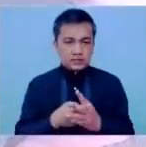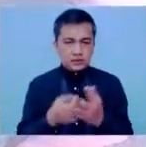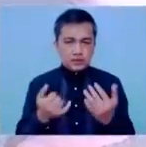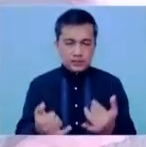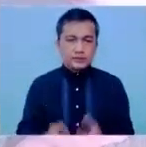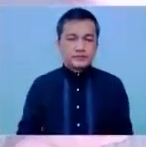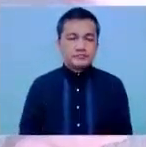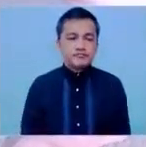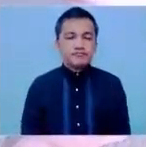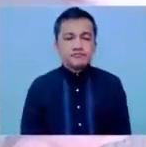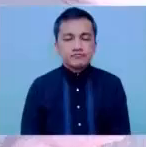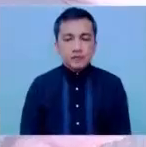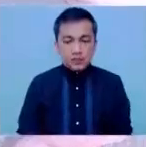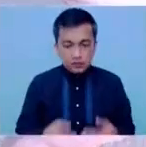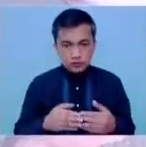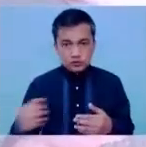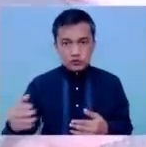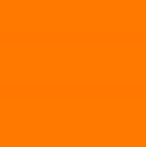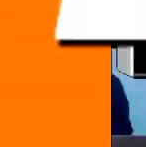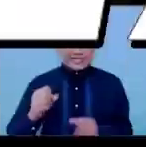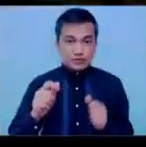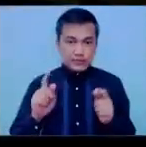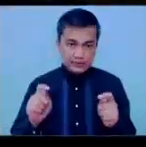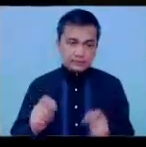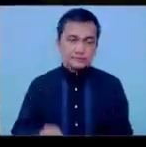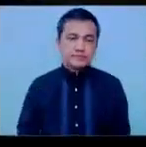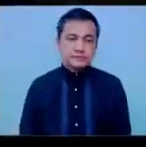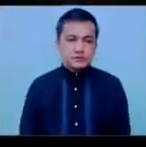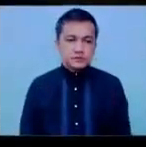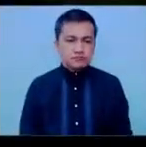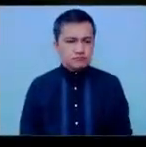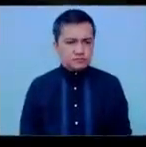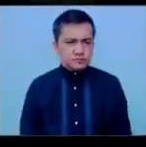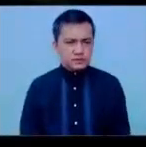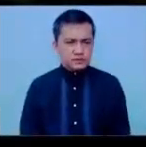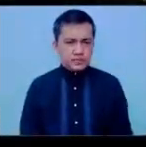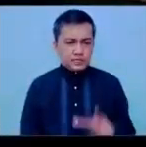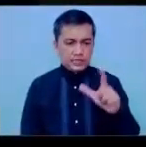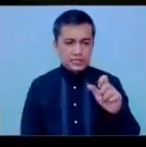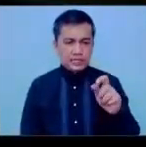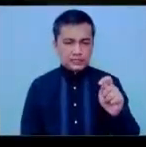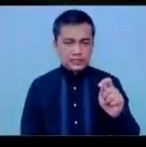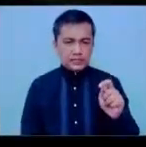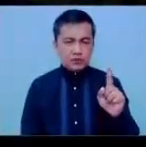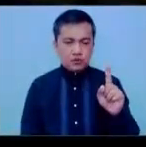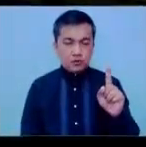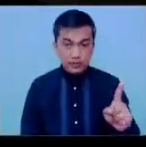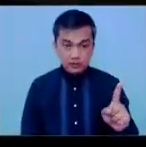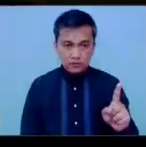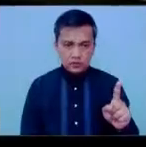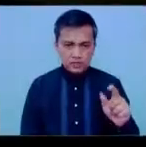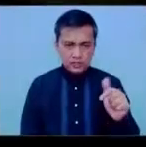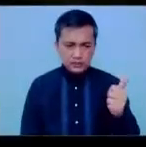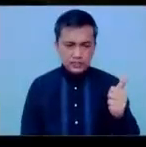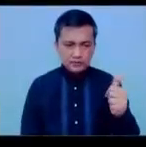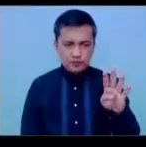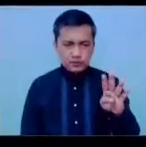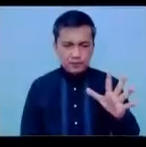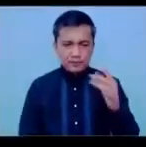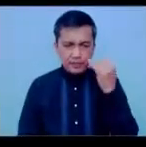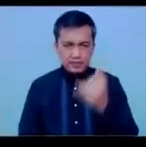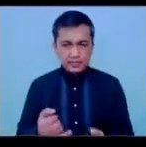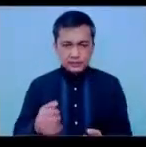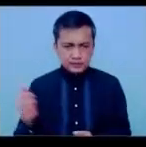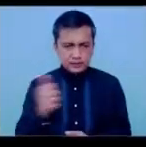araw hanggang sa Sabado. 10 sa LRT Line 1, 10:45 ng gabi ang last trip